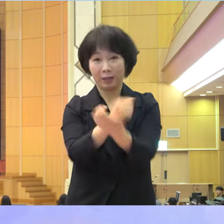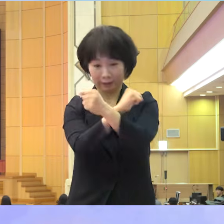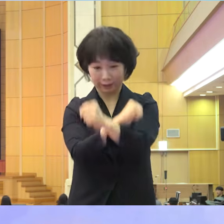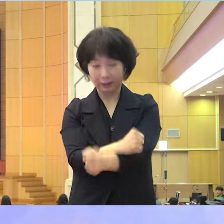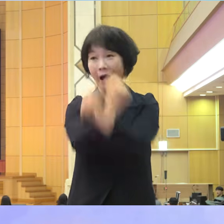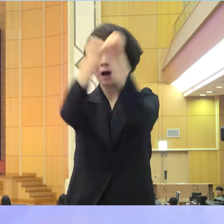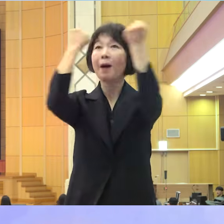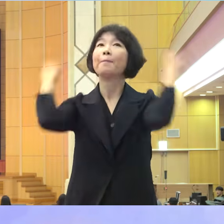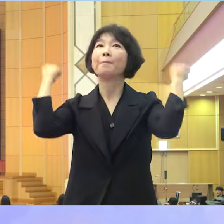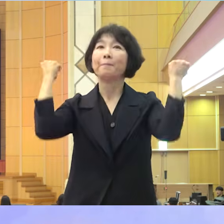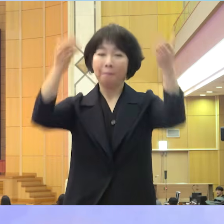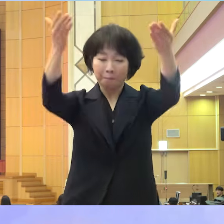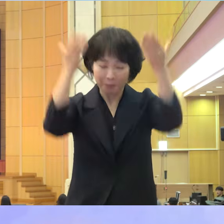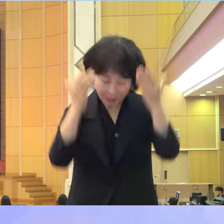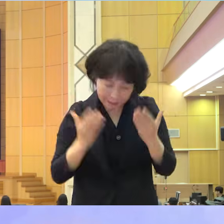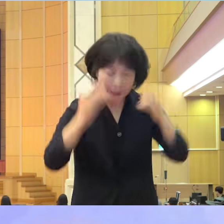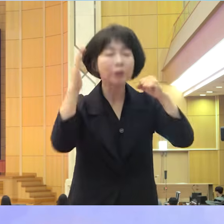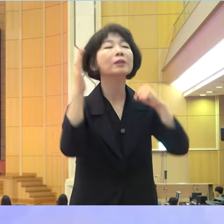죄사함